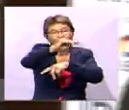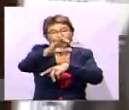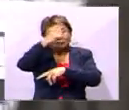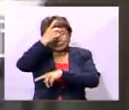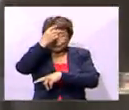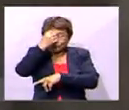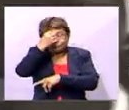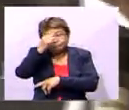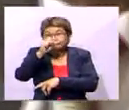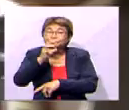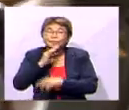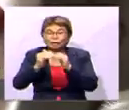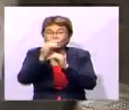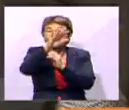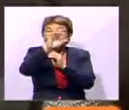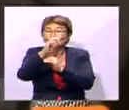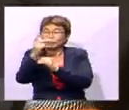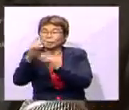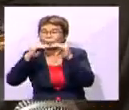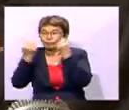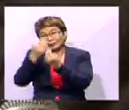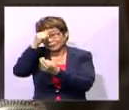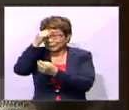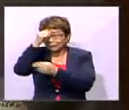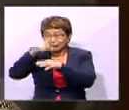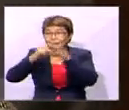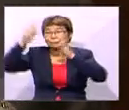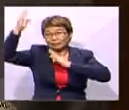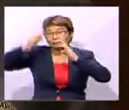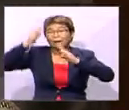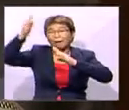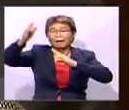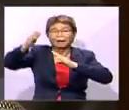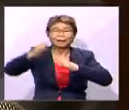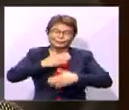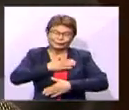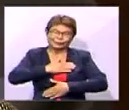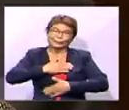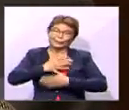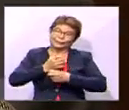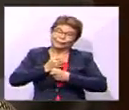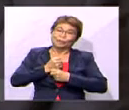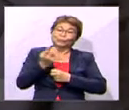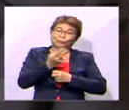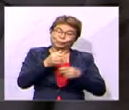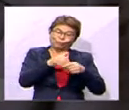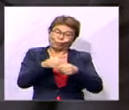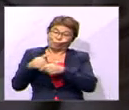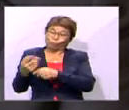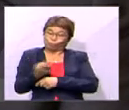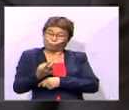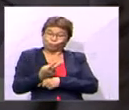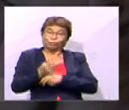dr S subramani yang berkata lebih 50,000 masyarakat India di negara ini akan menikmatinya kedua-dua insentif tersebut